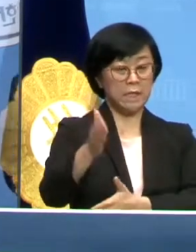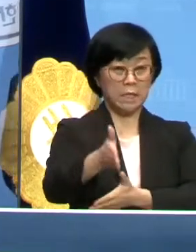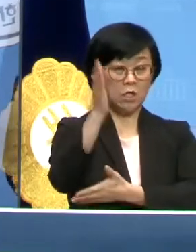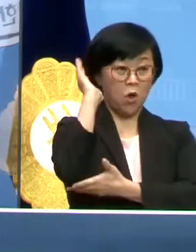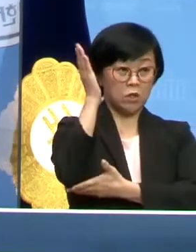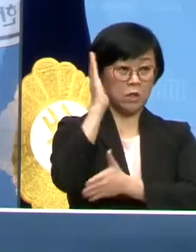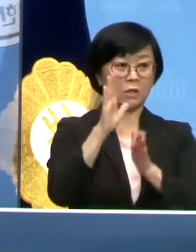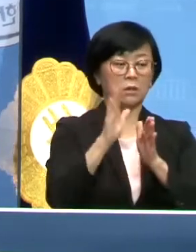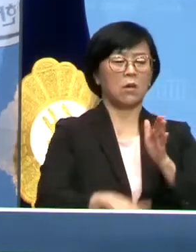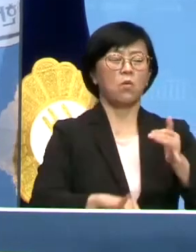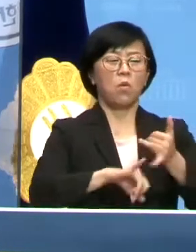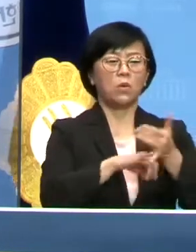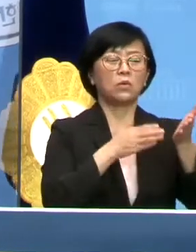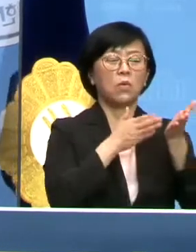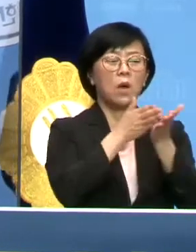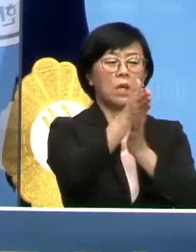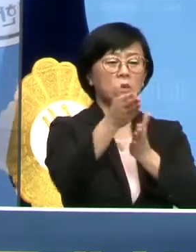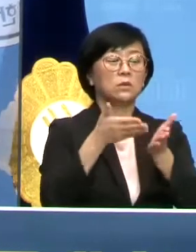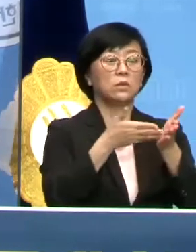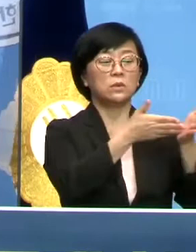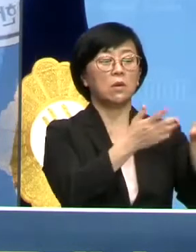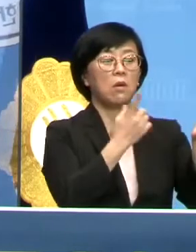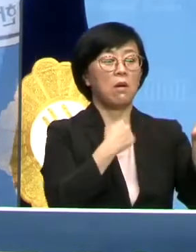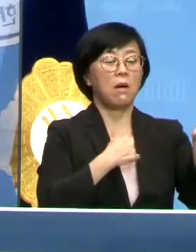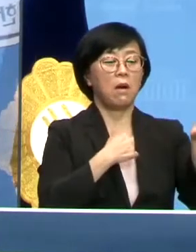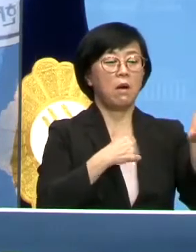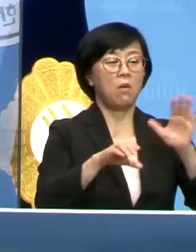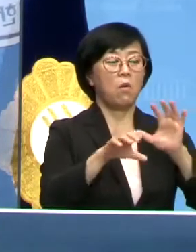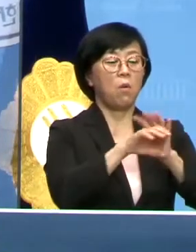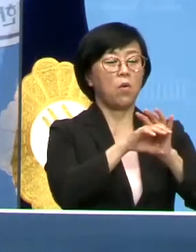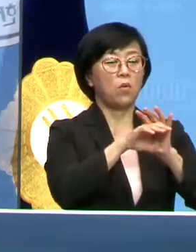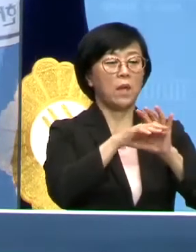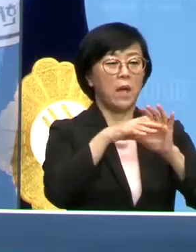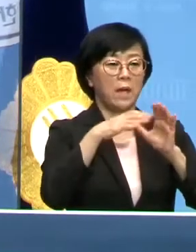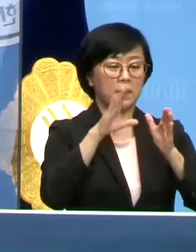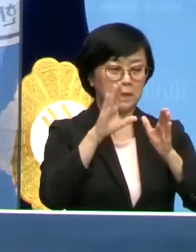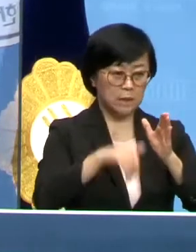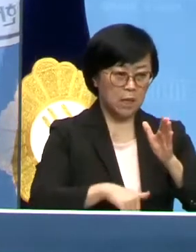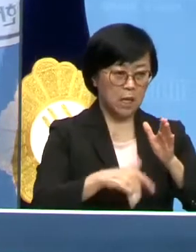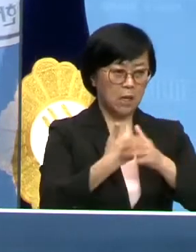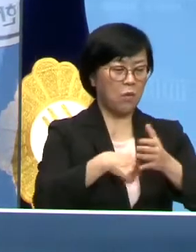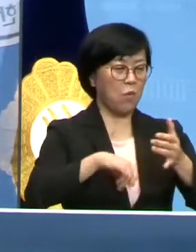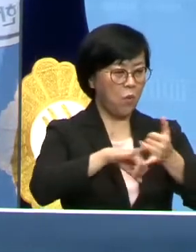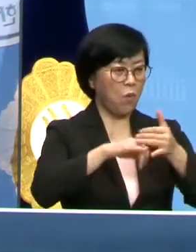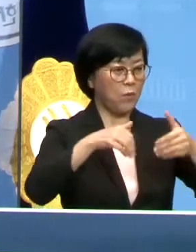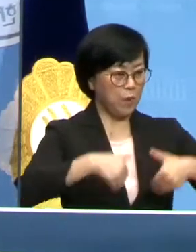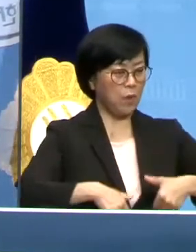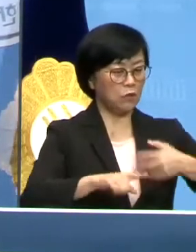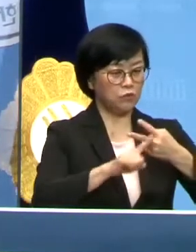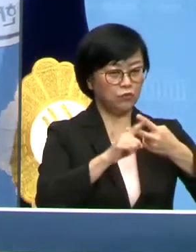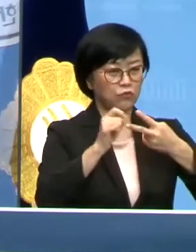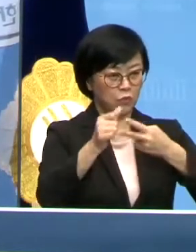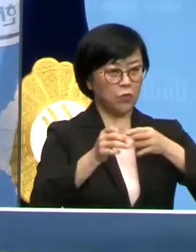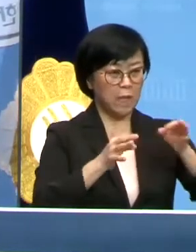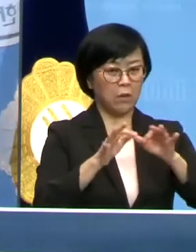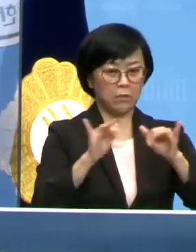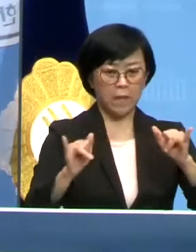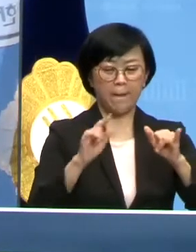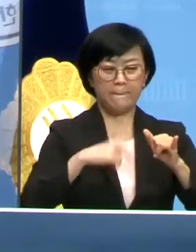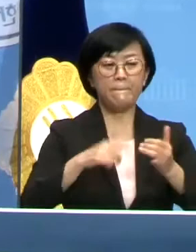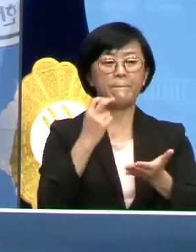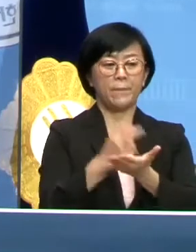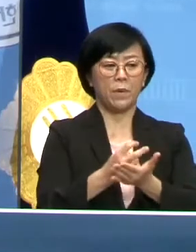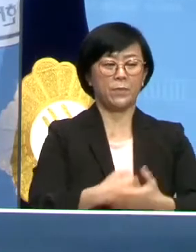통해서 꼭 통과시켜 달라고 요청한 이 코롤라 시대에 필수적인 중소상인 자영업자 보호법 입니다